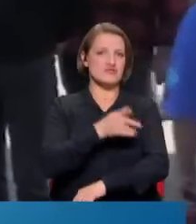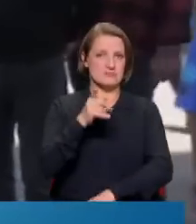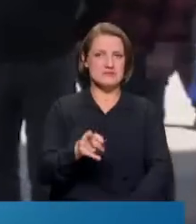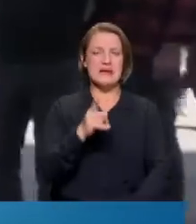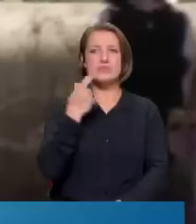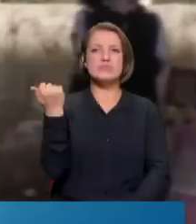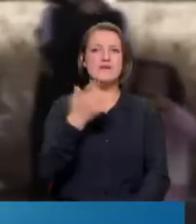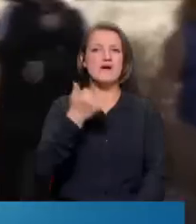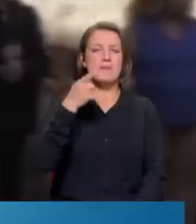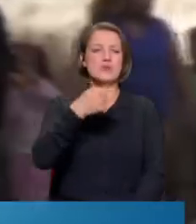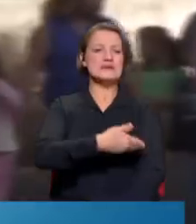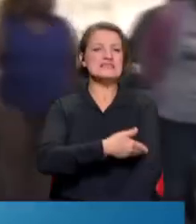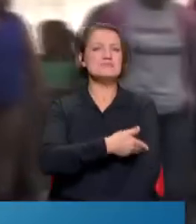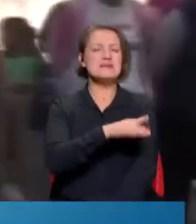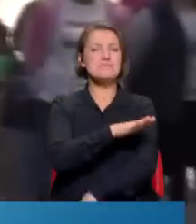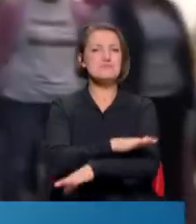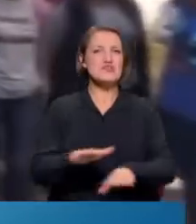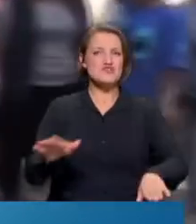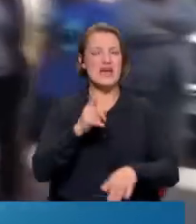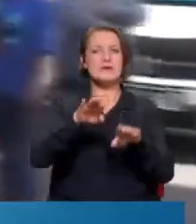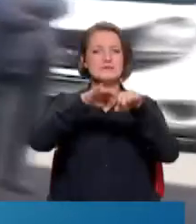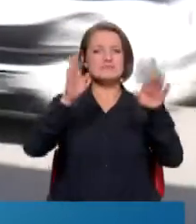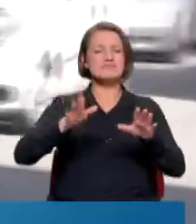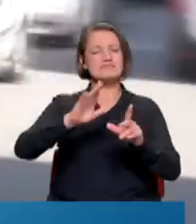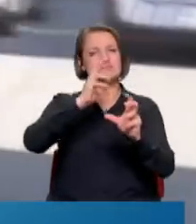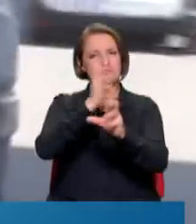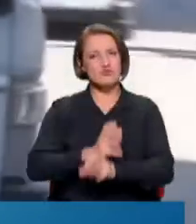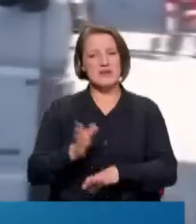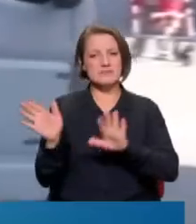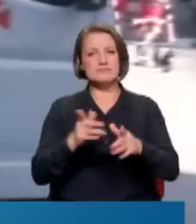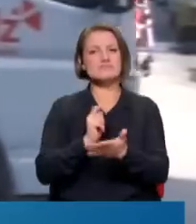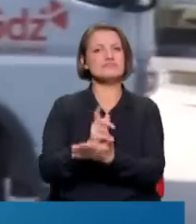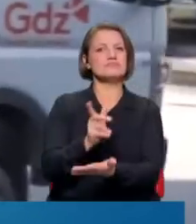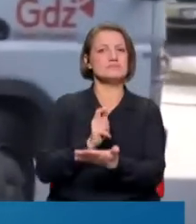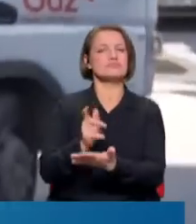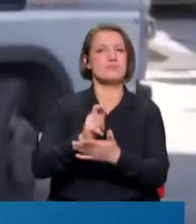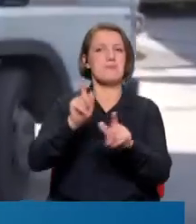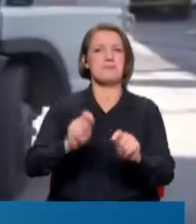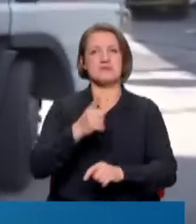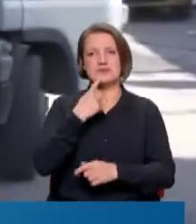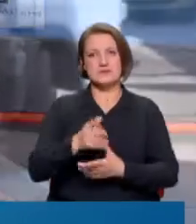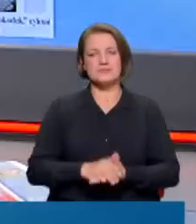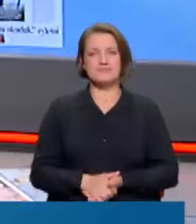defalarca bu hizmetin sonlanacak ve konteyner kenti tahliye etmeleri tebliğ edilmiştir